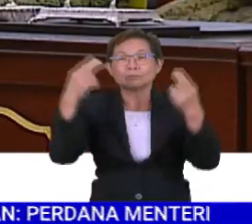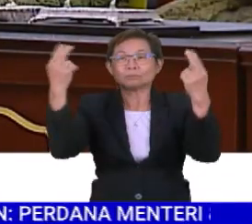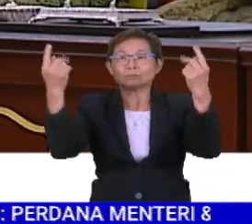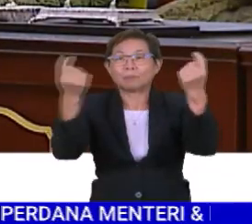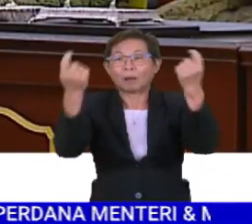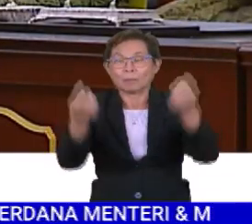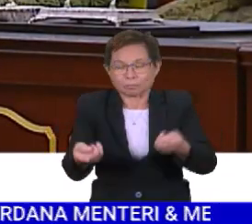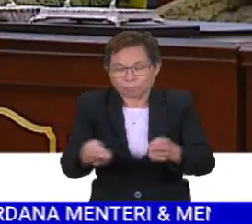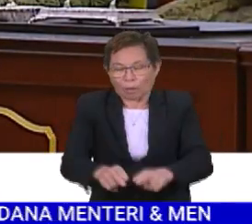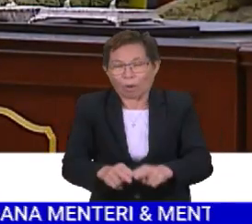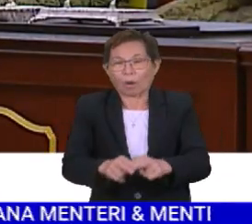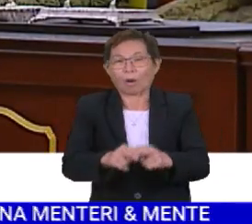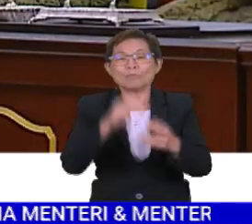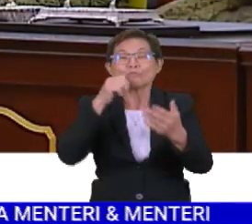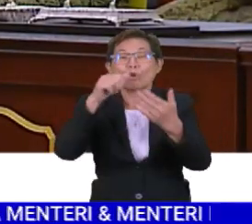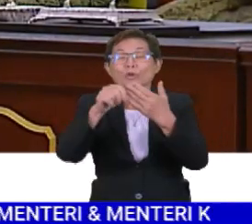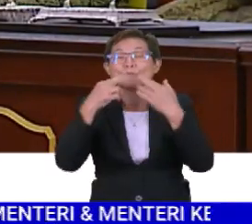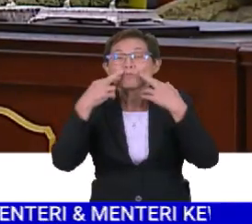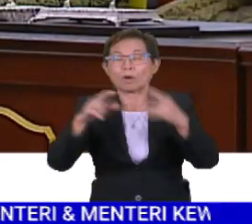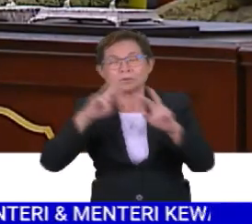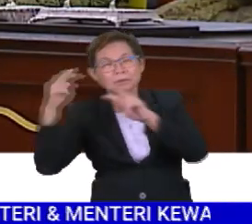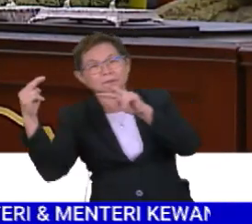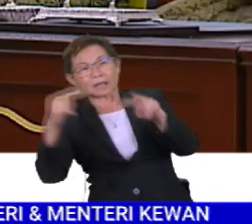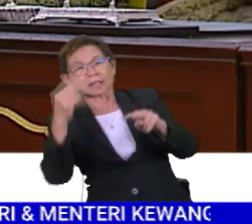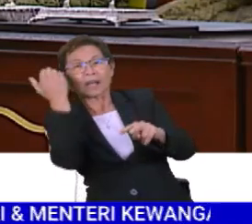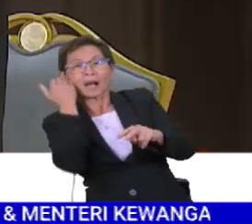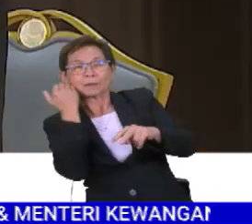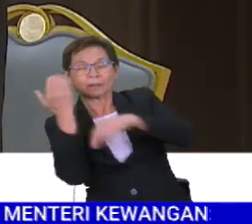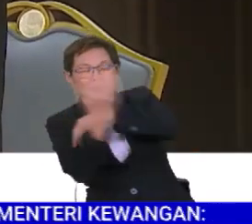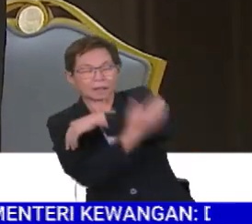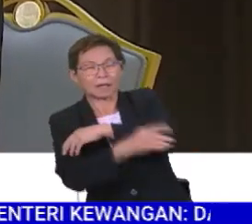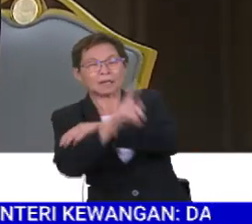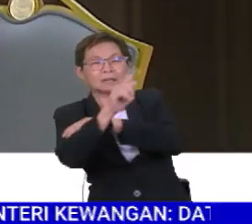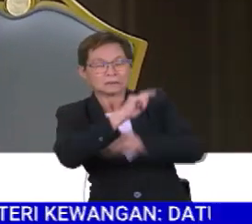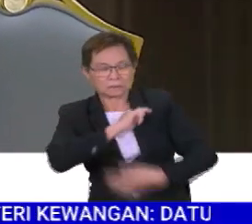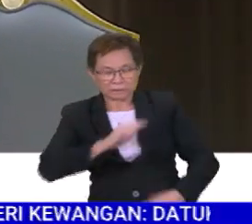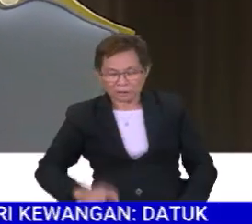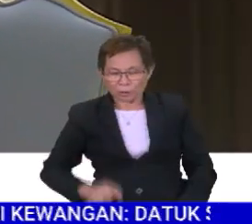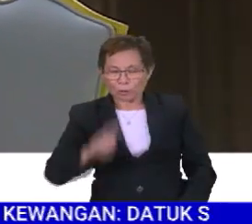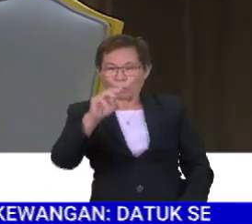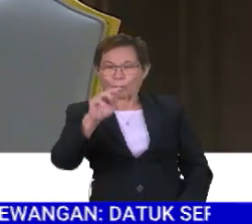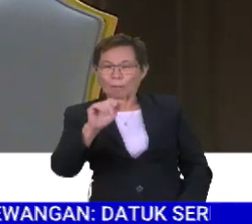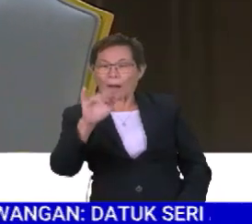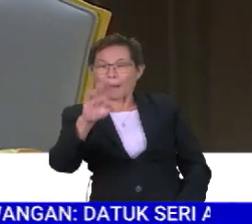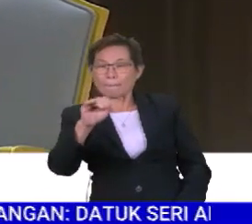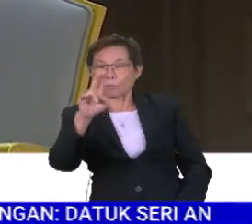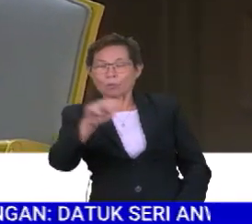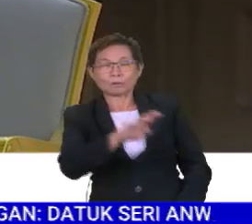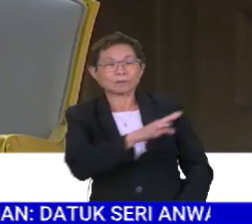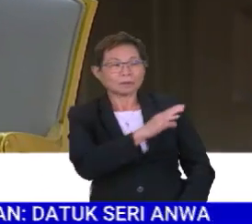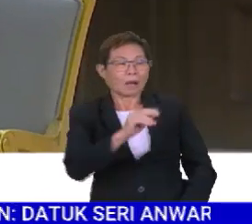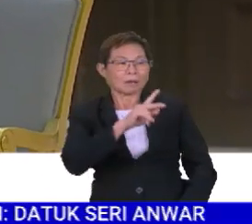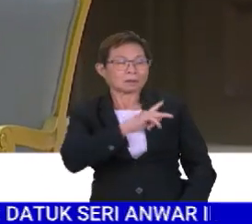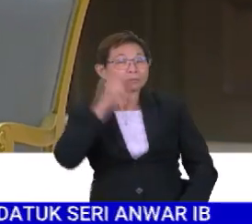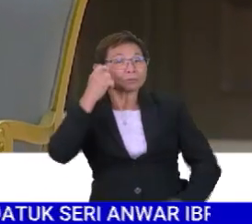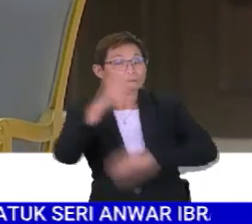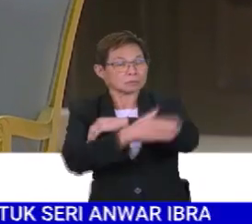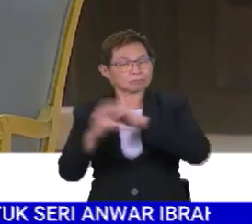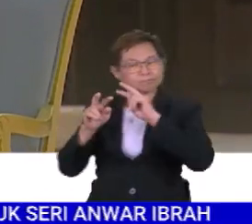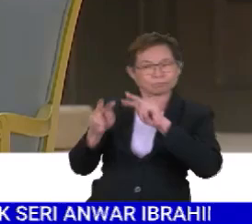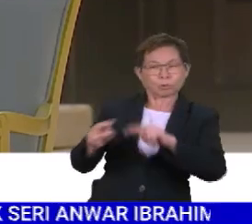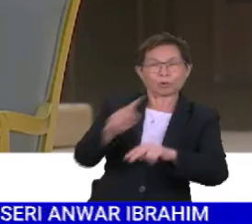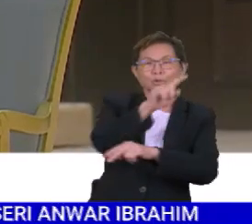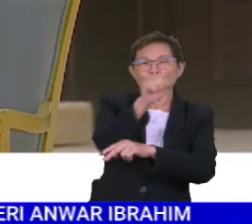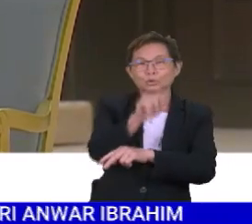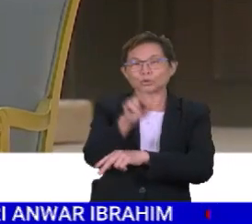rasmi pelantikan. Ia disaksikan Ketua Hakim Negara Tun Tengku Maimun Tuan Mat dan Ketua Setiausaha Negara Tan Sri Muhammad